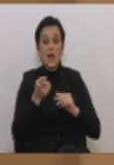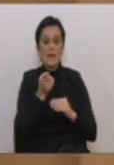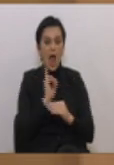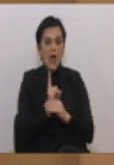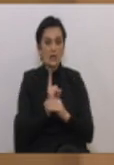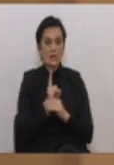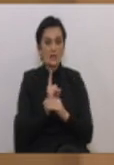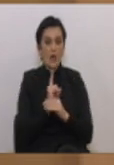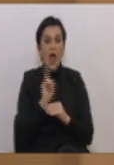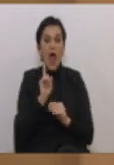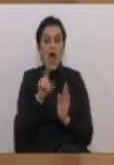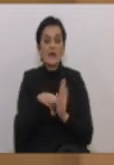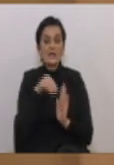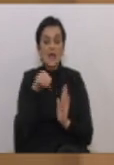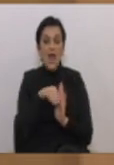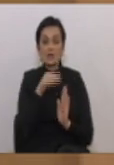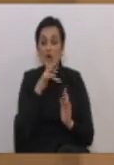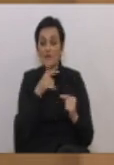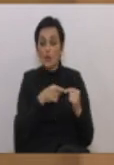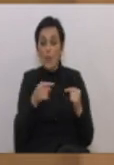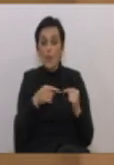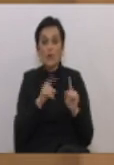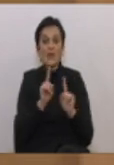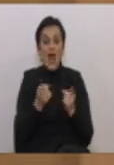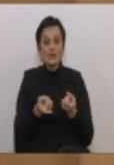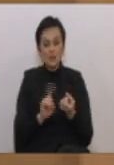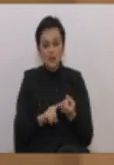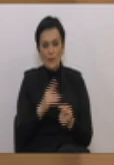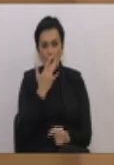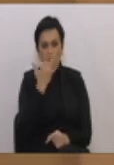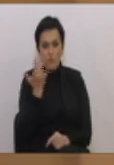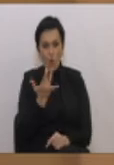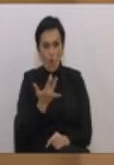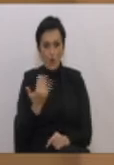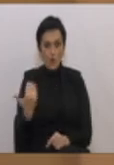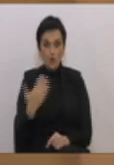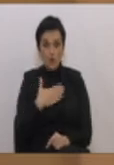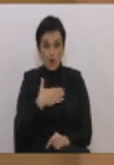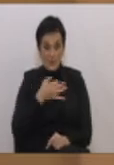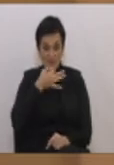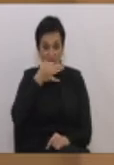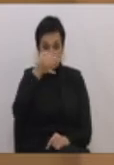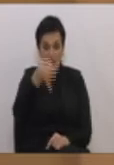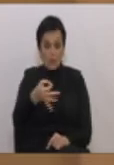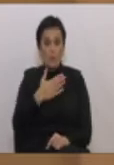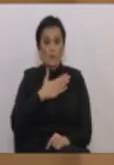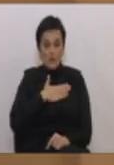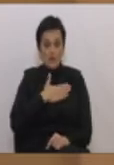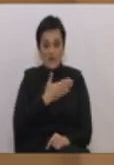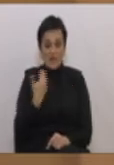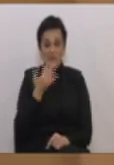აკრძალულია არასაარჩევნო პერიოდში. Რაც შეეხება პოლიტიკურ მხარეს, უკვე რაც ჩემი საპასუხოა და ჩვენი